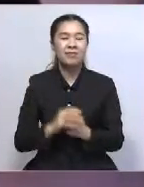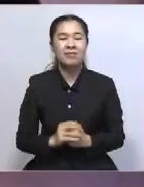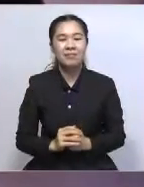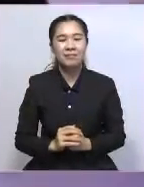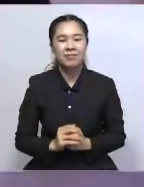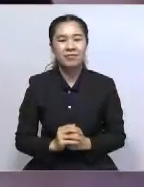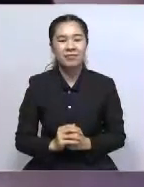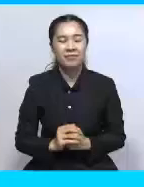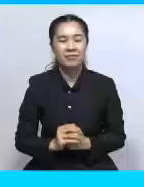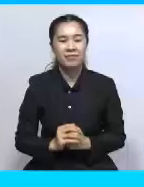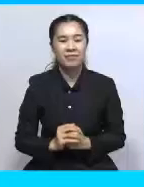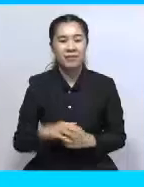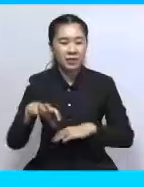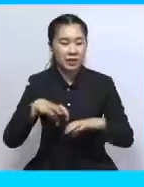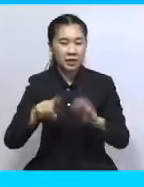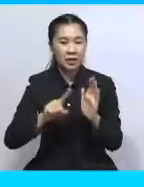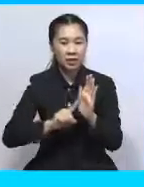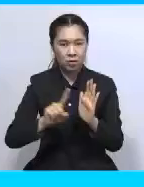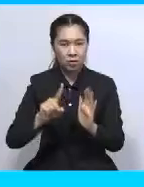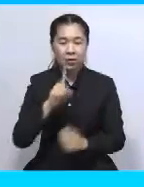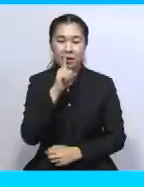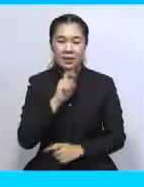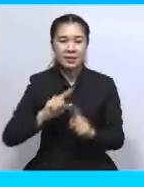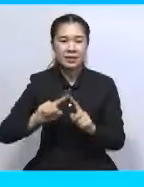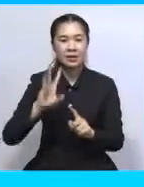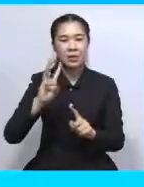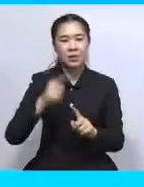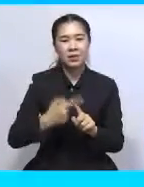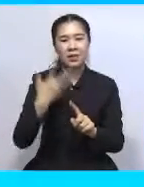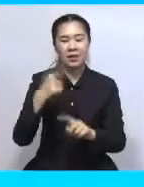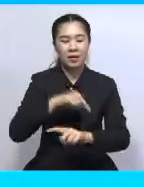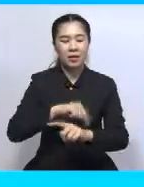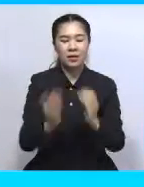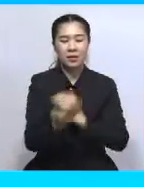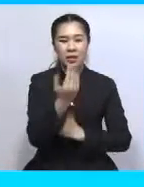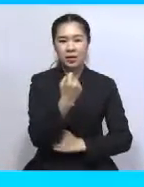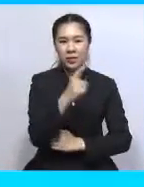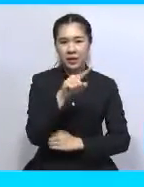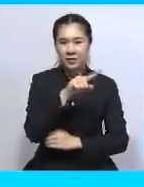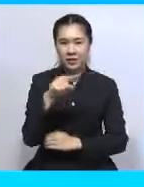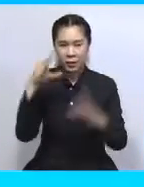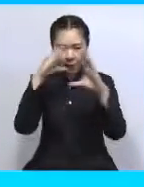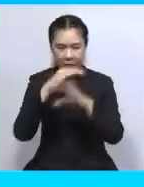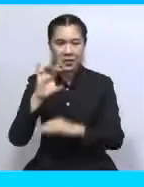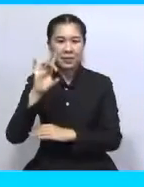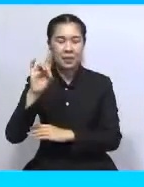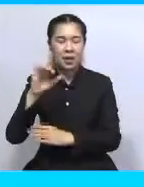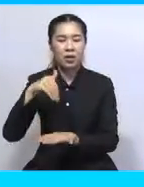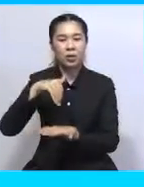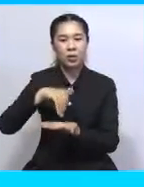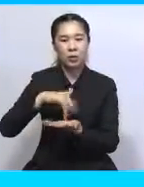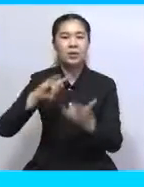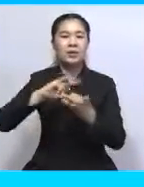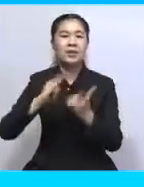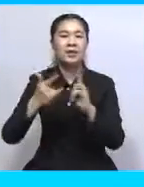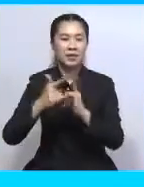ของแผ่นดินซึ่งก็จัดขึ้นอีกครั้งหนึ่งในวันอาทิตย์ที่6พฤษภาคมเวลา11นาฬิกาถึง20นาฬิกาค่ะที่ศูนย์การค้าเ